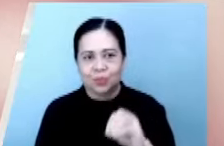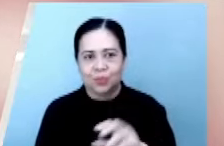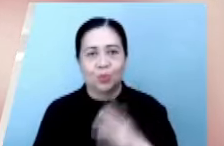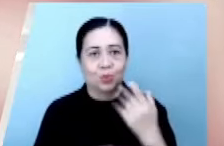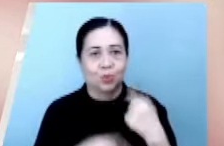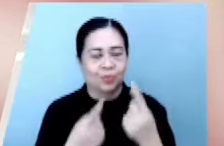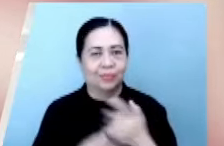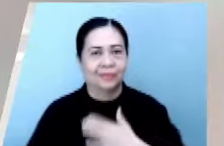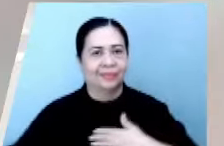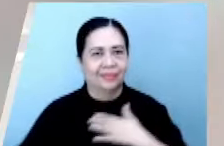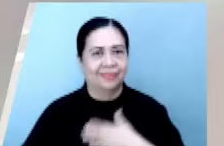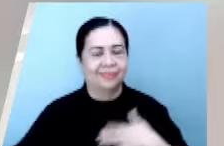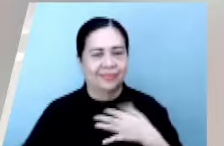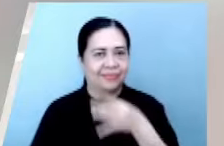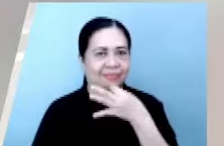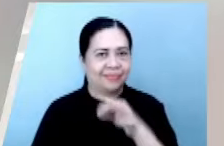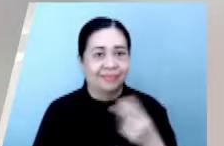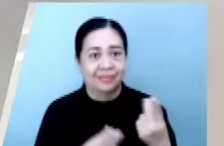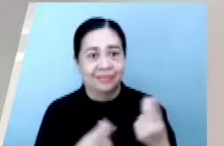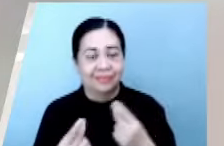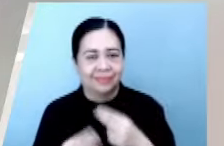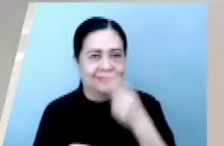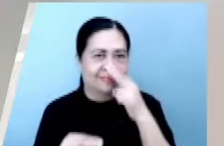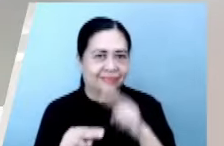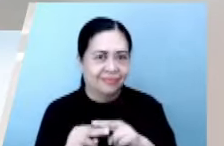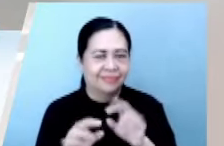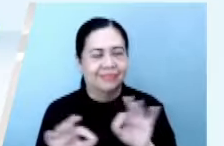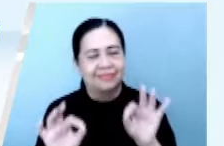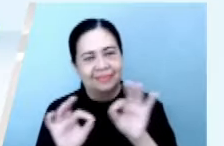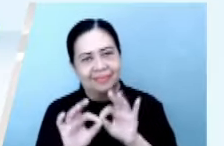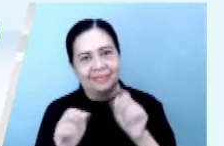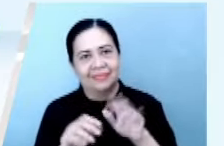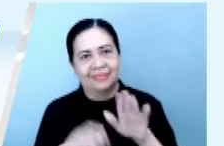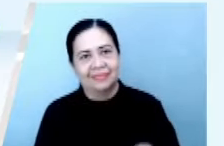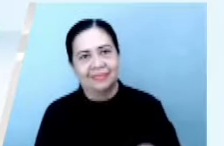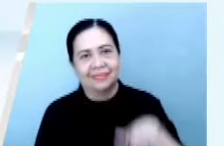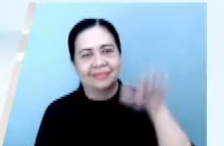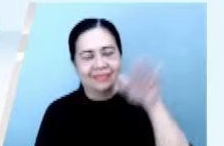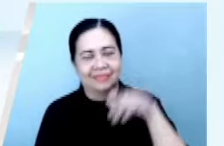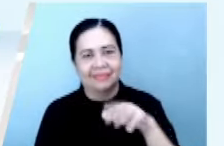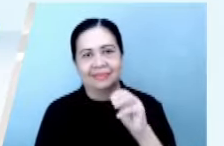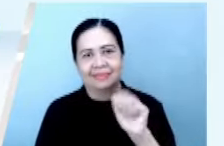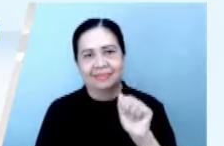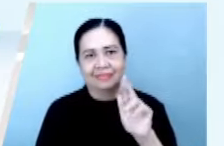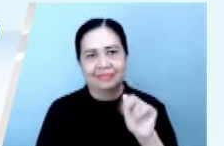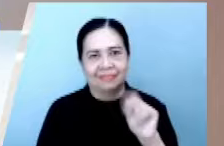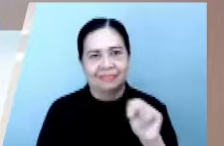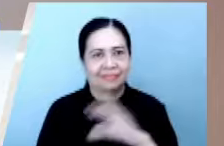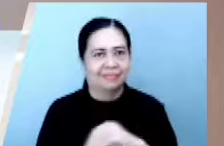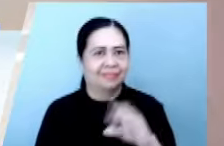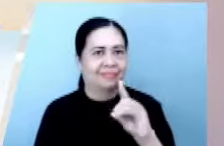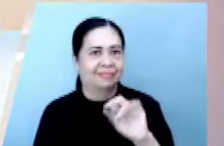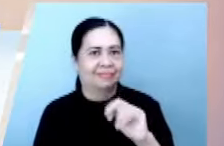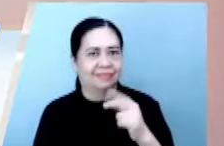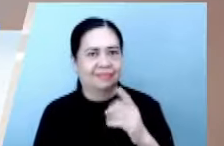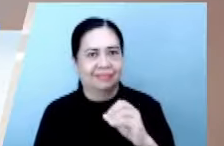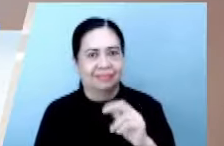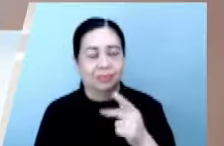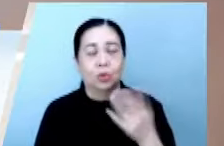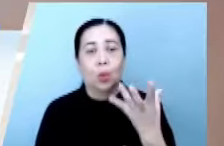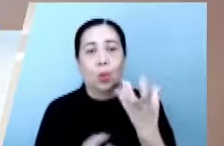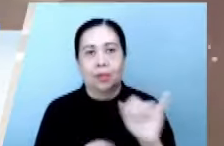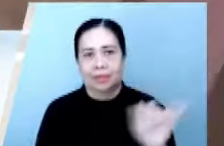favorite activities. Fun and memorable daw ang childhood ni Marian at Dingdong at gusto nilang ma-experience din yan